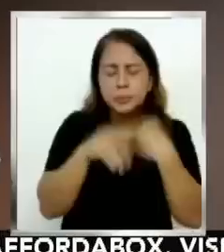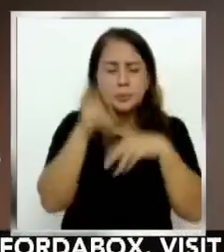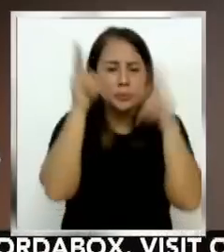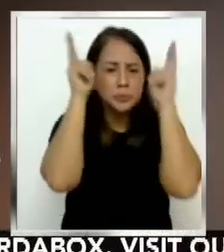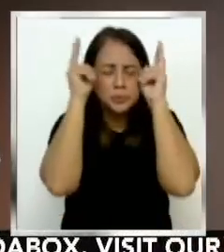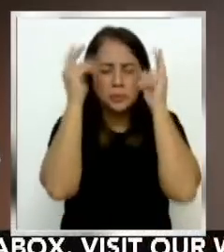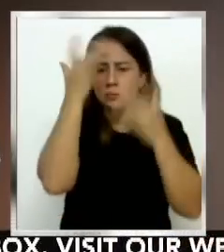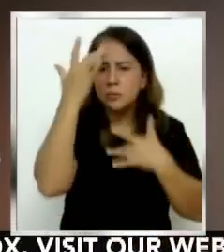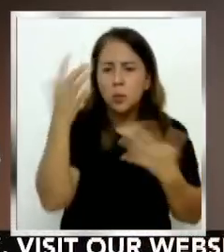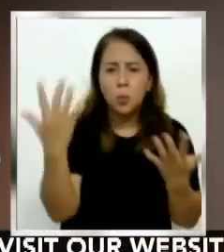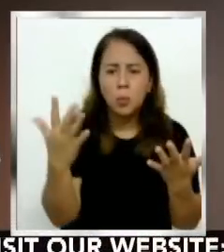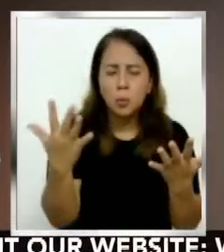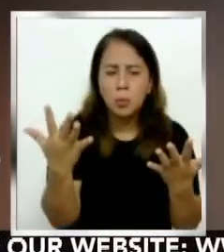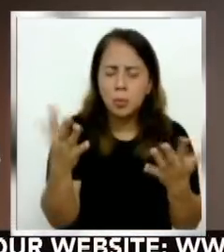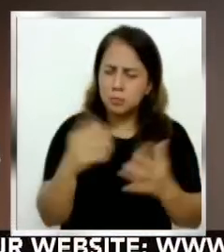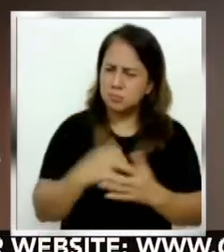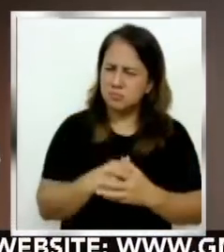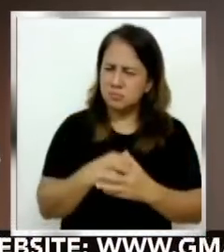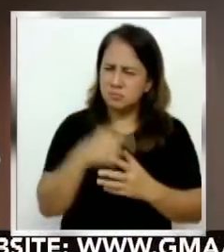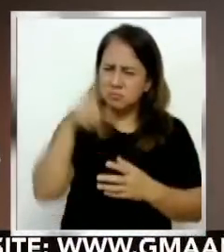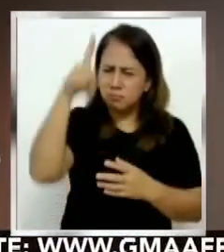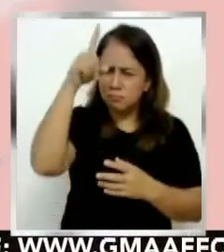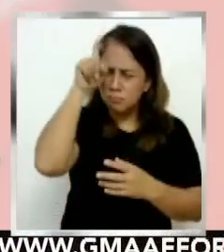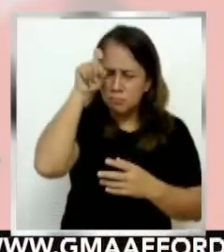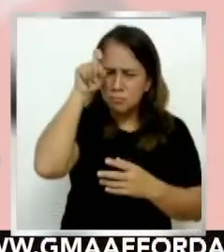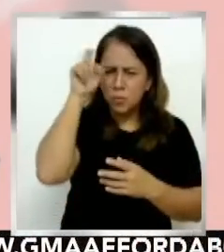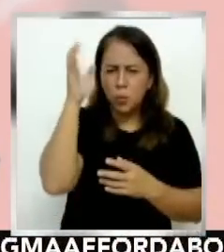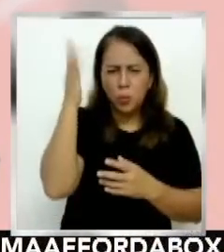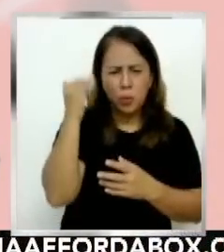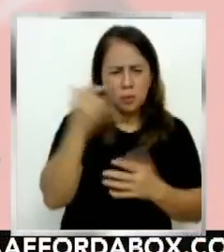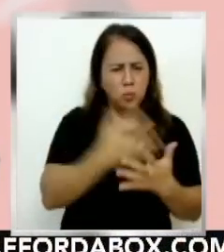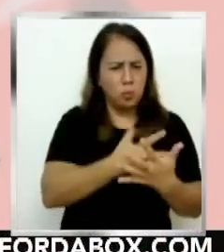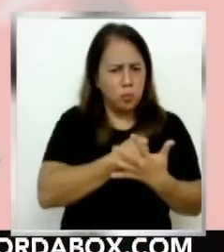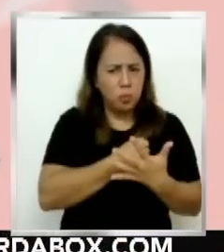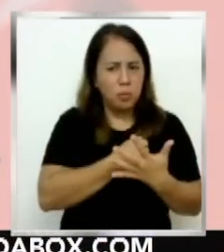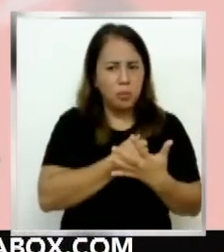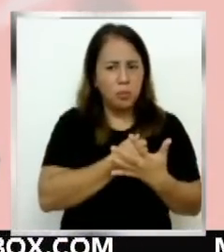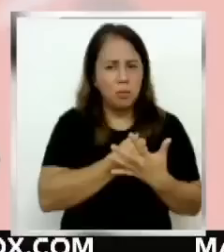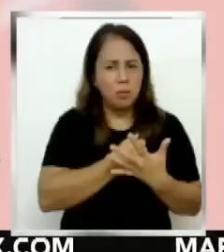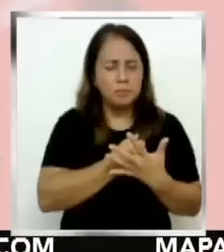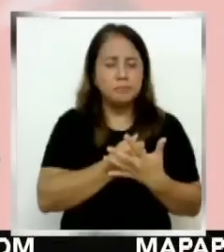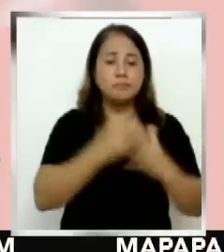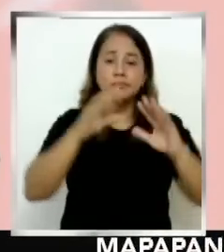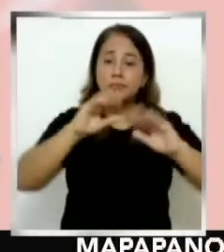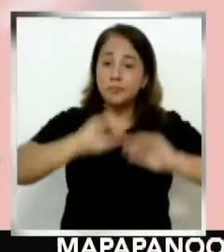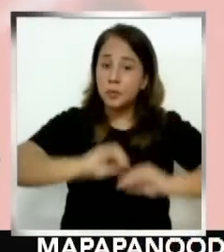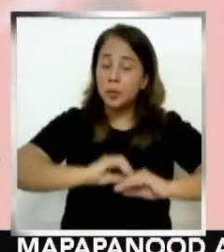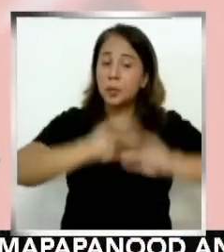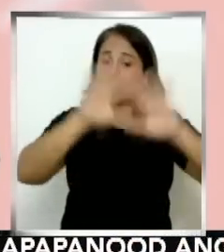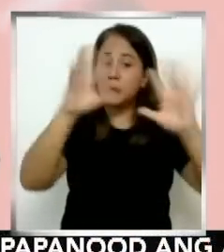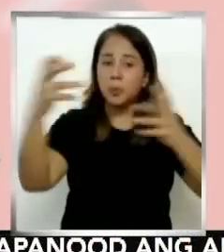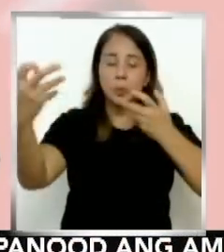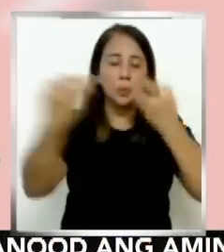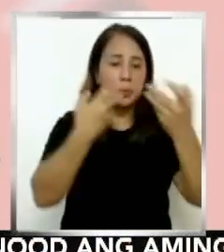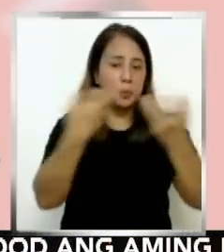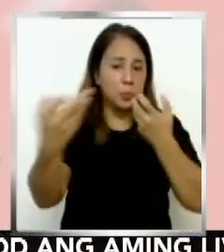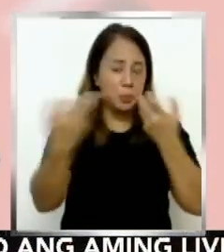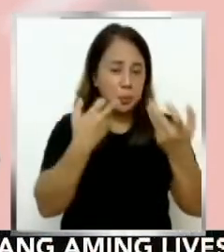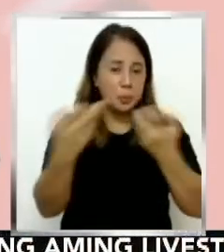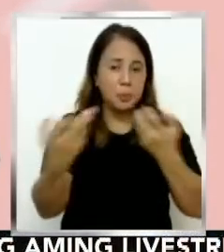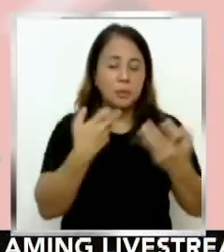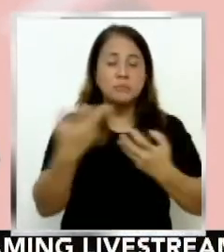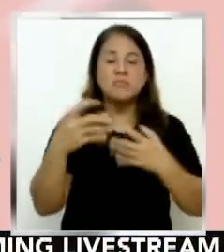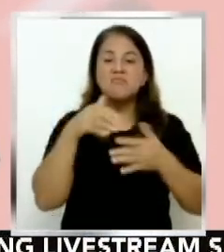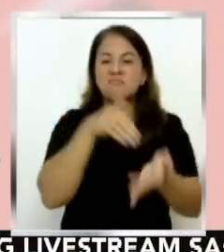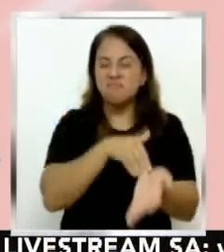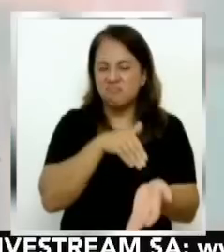talaga maisip na bakit stroke. Medyo naliwanagan ako dun sa explanation ng isang doctor na